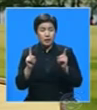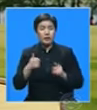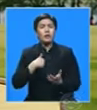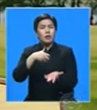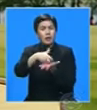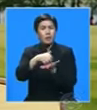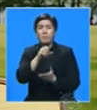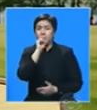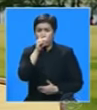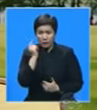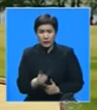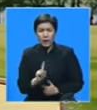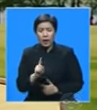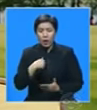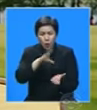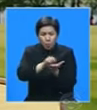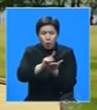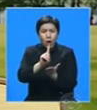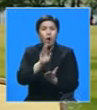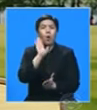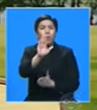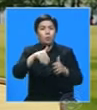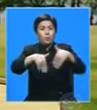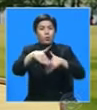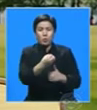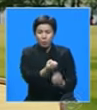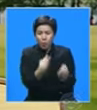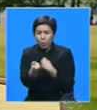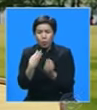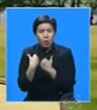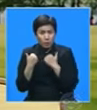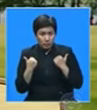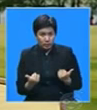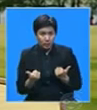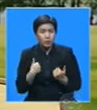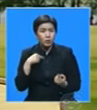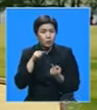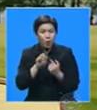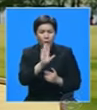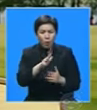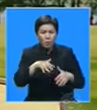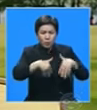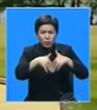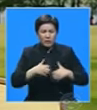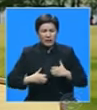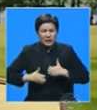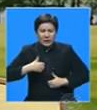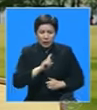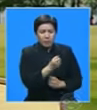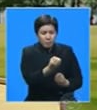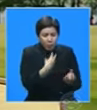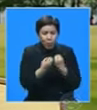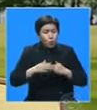เรียนเลยว่าเอามาจากพี่น้องทั้งสิ้นนะครับเอามาจากปัญหาเอาจากสิ่งที่มันทำให้ประชาชนนั้นยังมีความเดือดร้อน